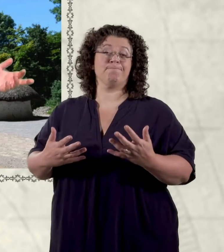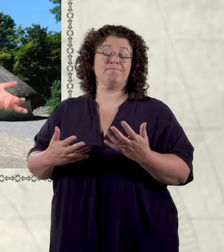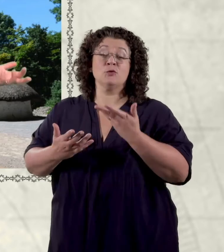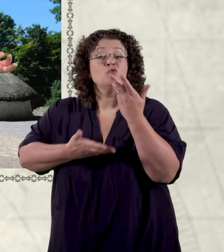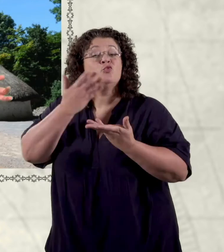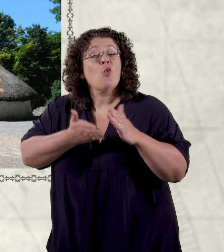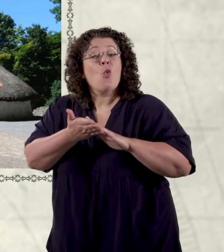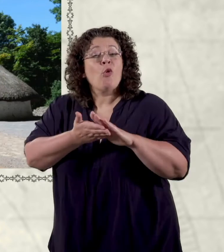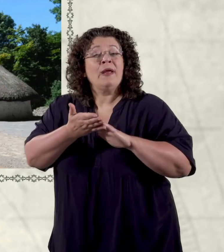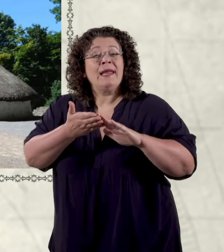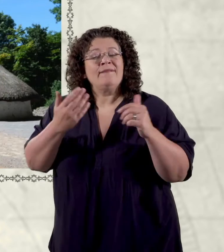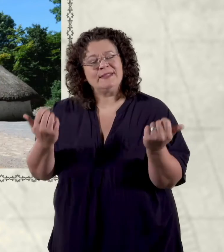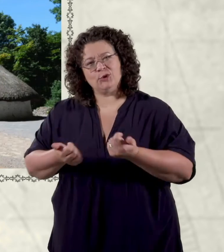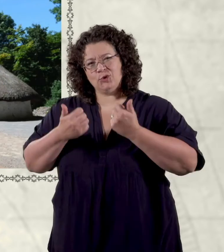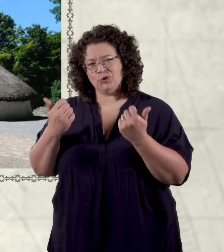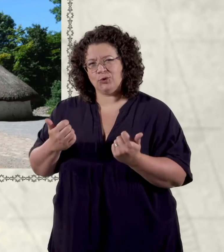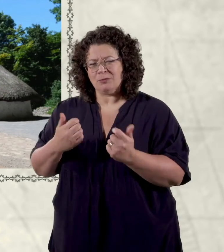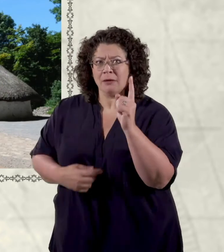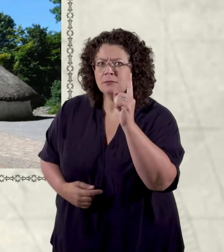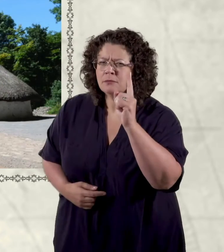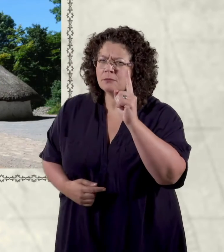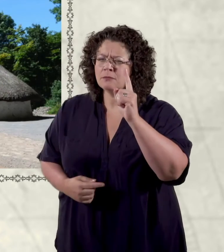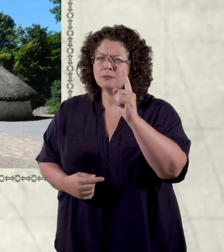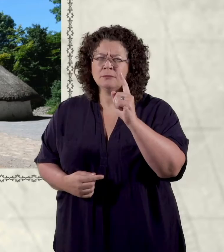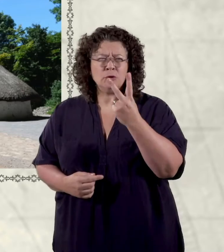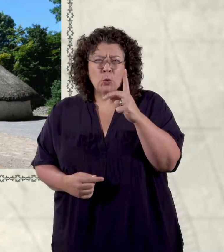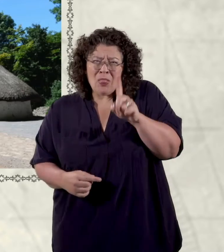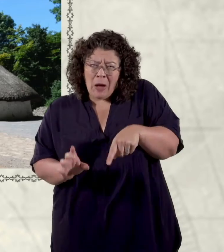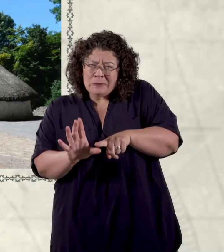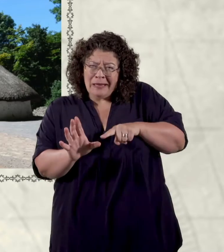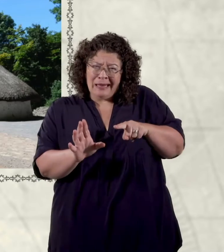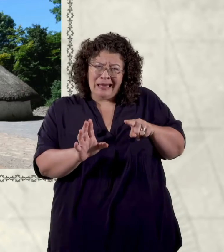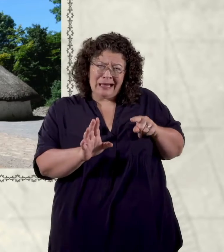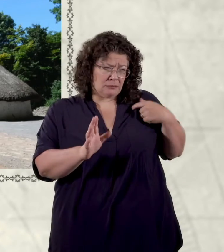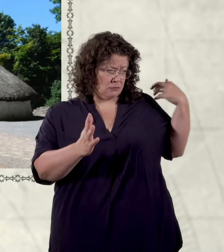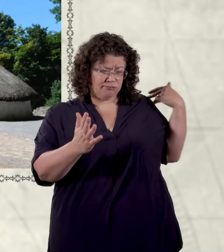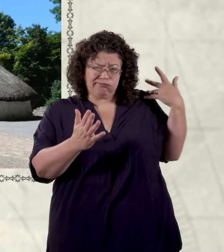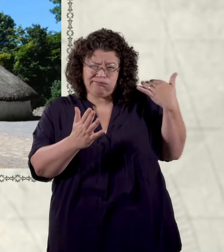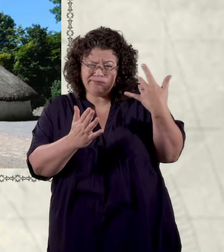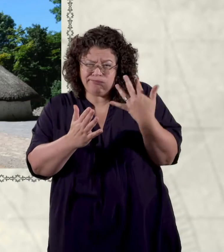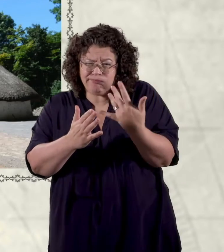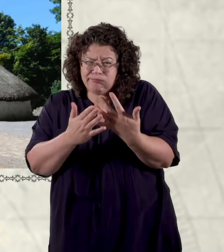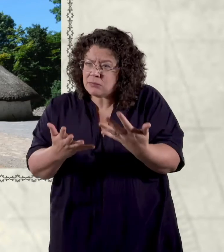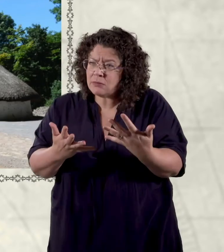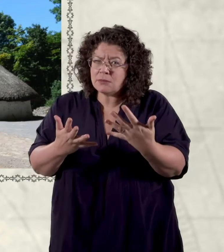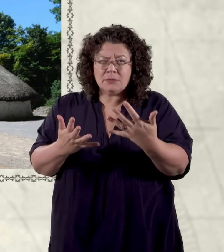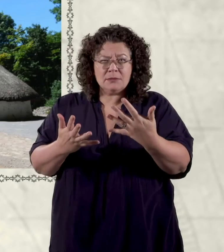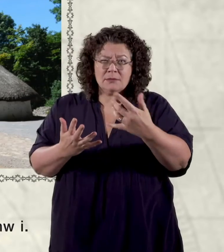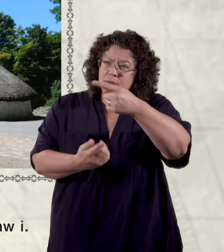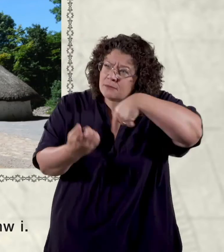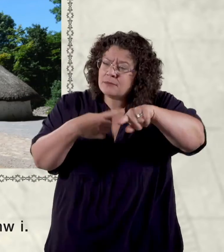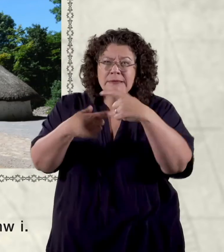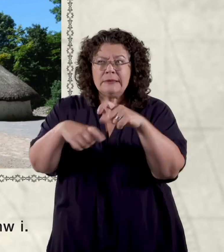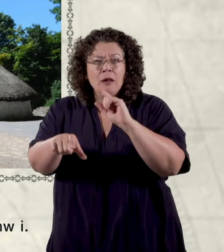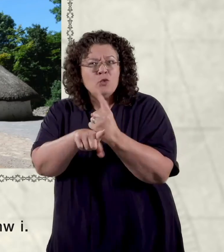dyna oedd yn iwaddi. Ond eto, dros 2,000 o flynyddoedd, ers pan o'n i'n byw,